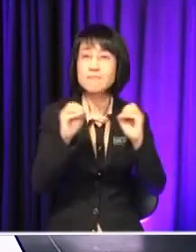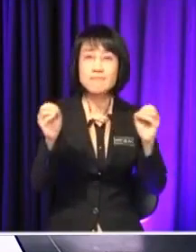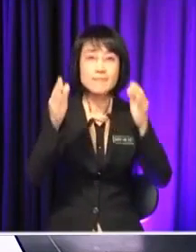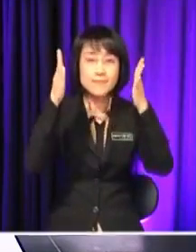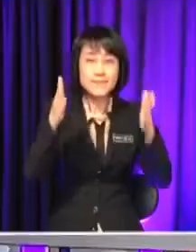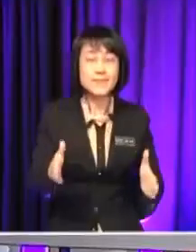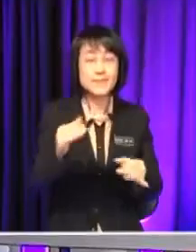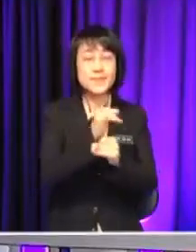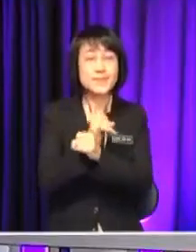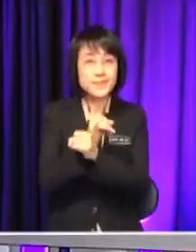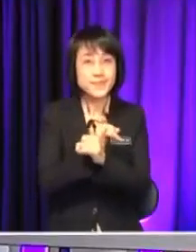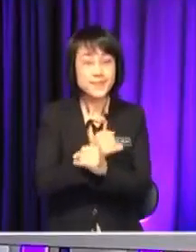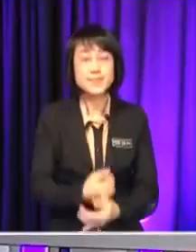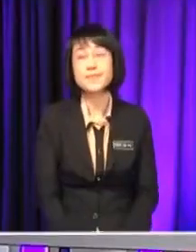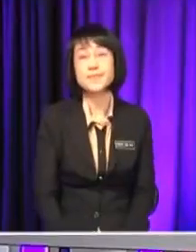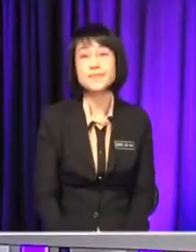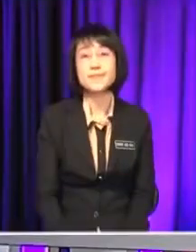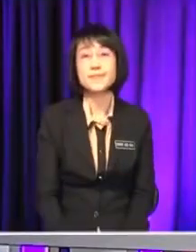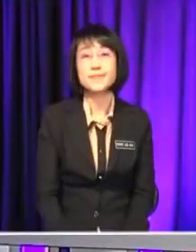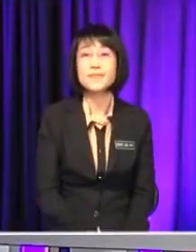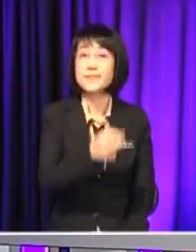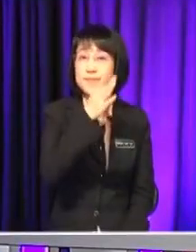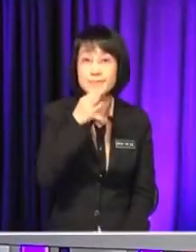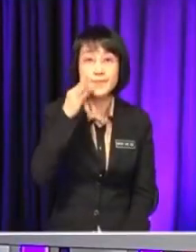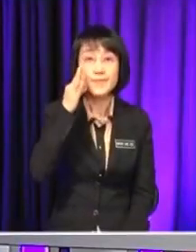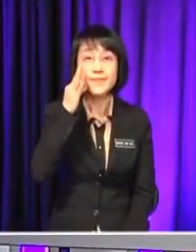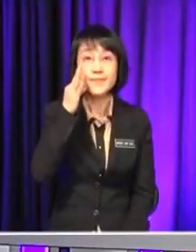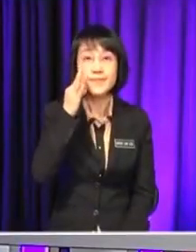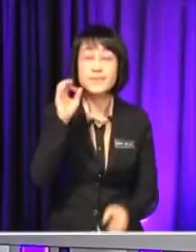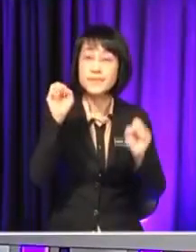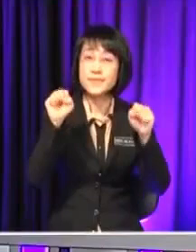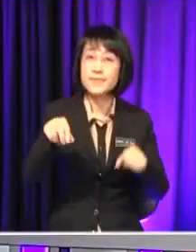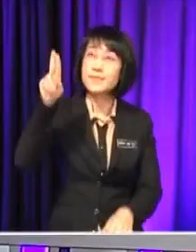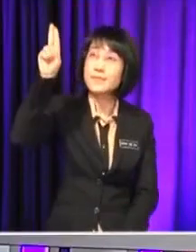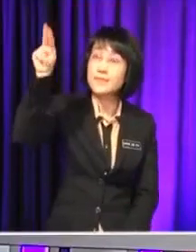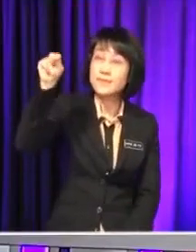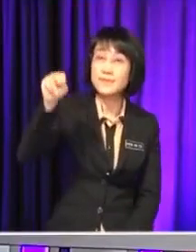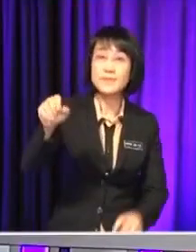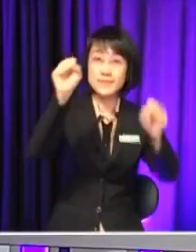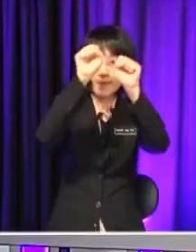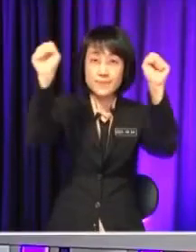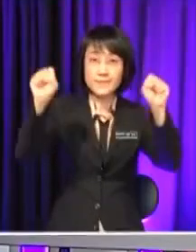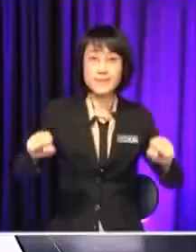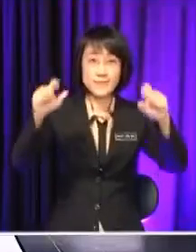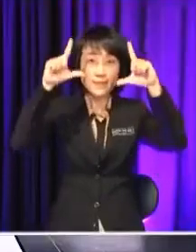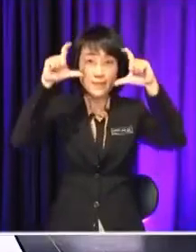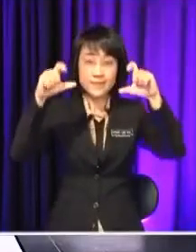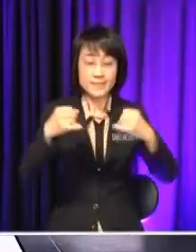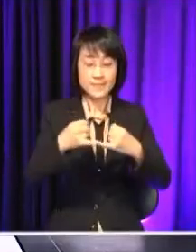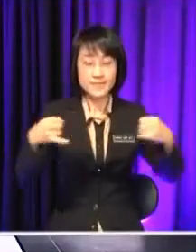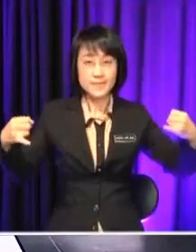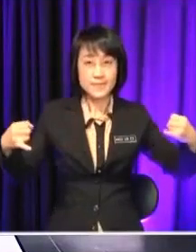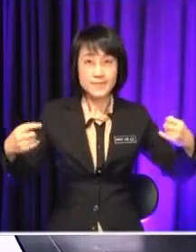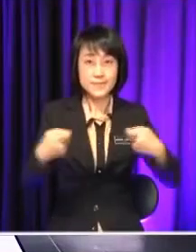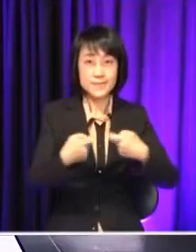kalau macam itu apa kata kalau Fizi pasang sistem camera tertutup dekat rumah sini SQL